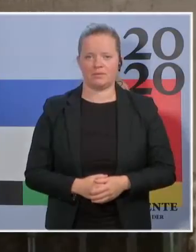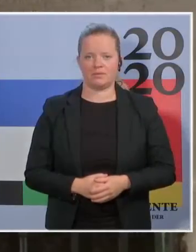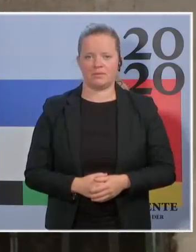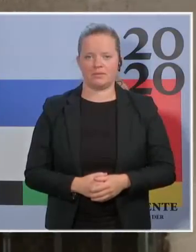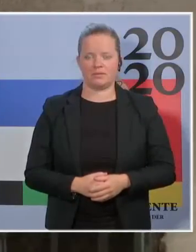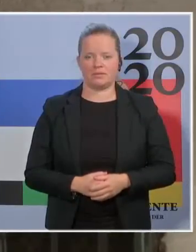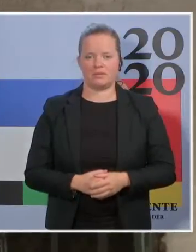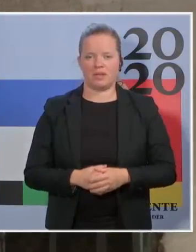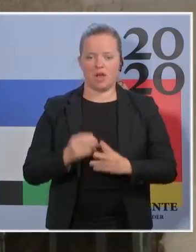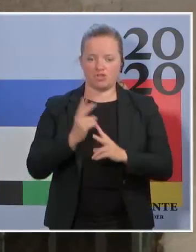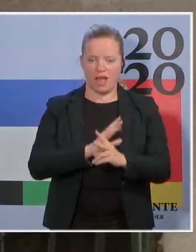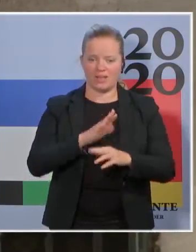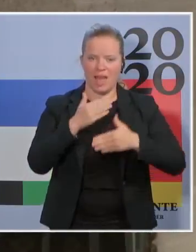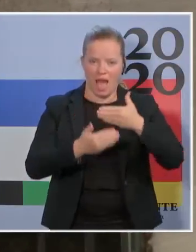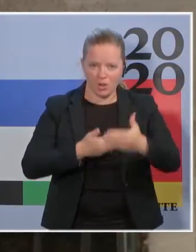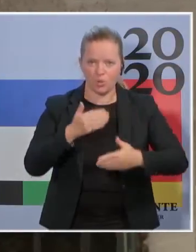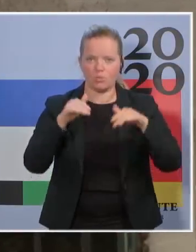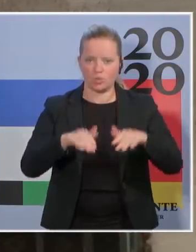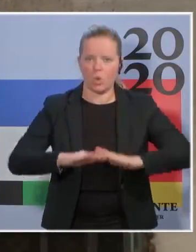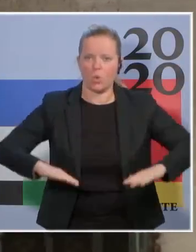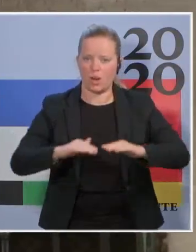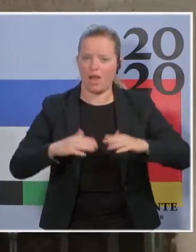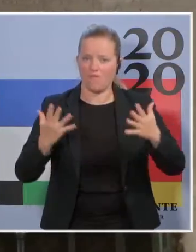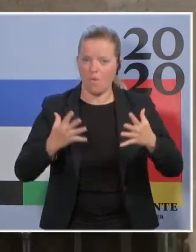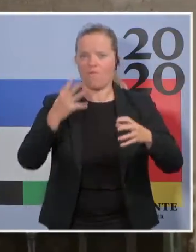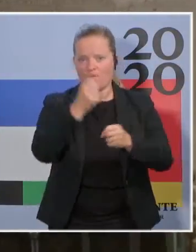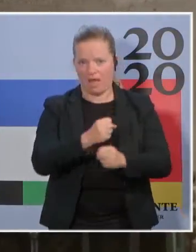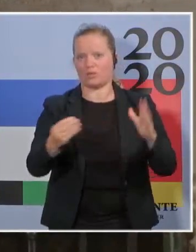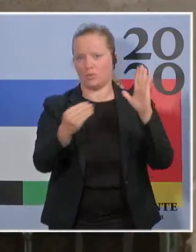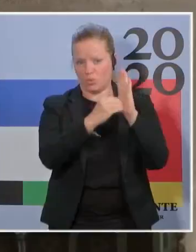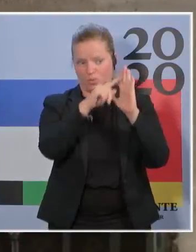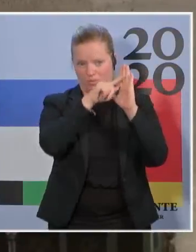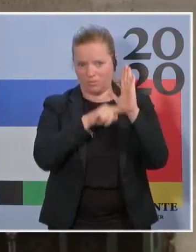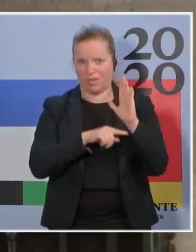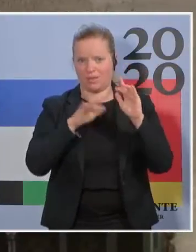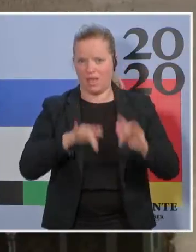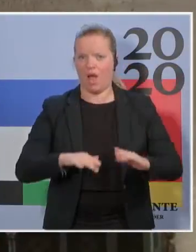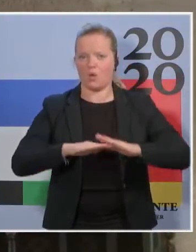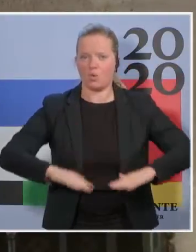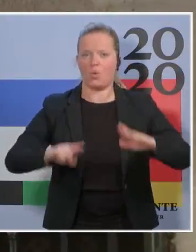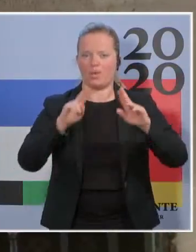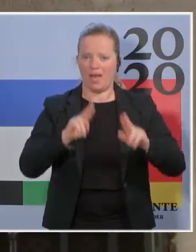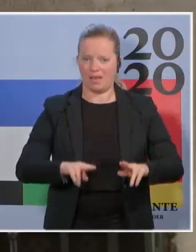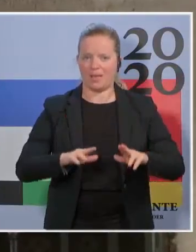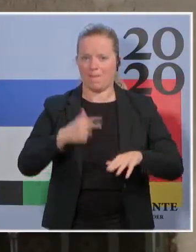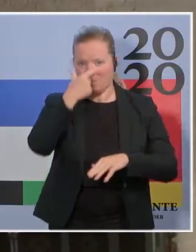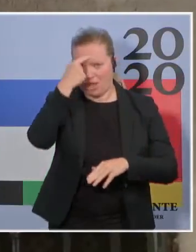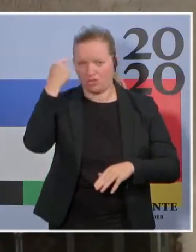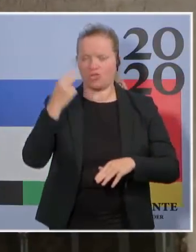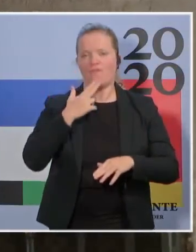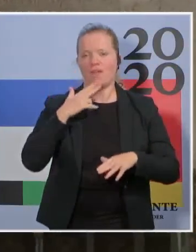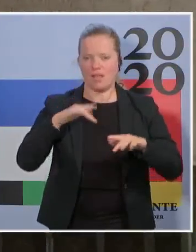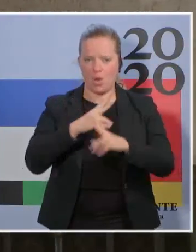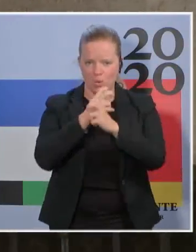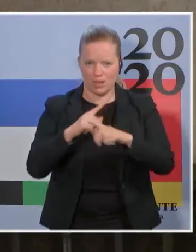muss eine Grundlage in der Verfassung haben, denn bei all diesen Handlungen können die Grundrechte der Menschen, die in Österreich